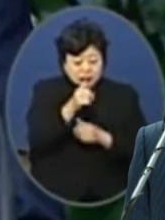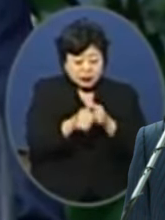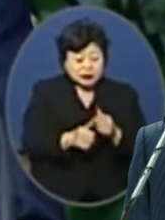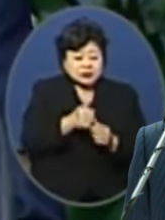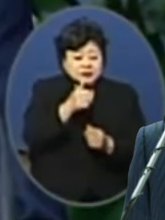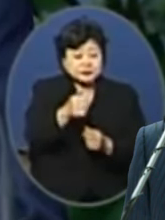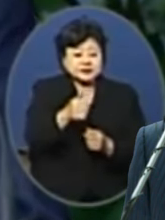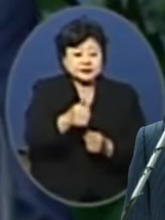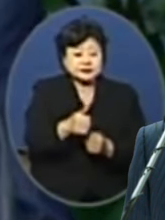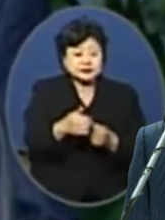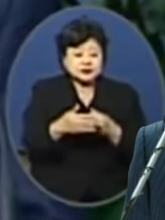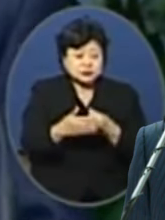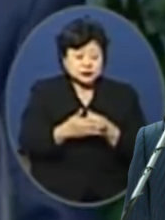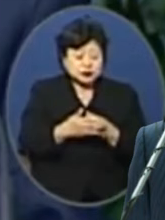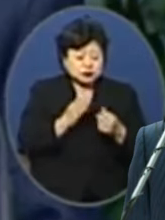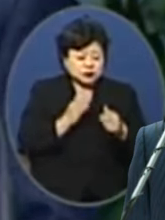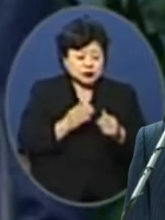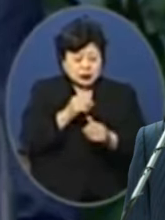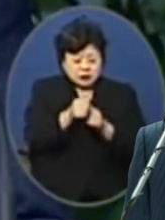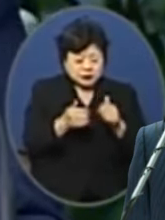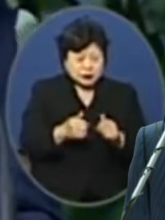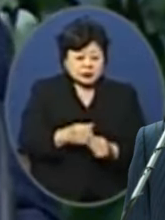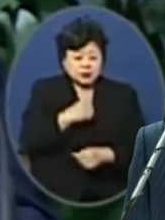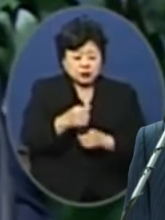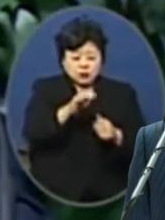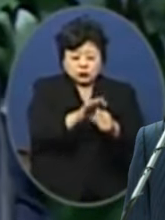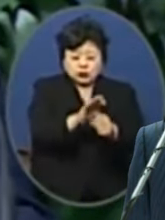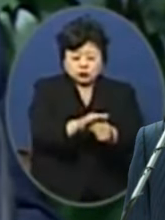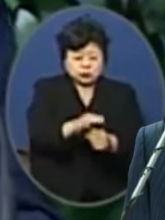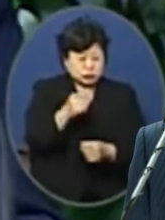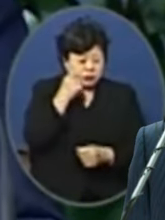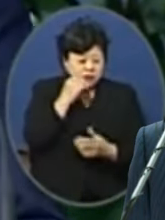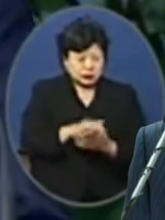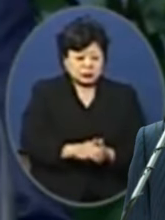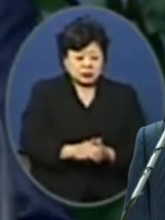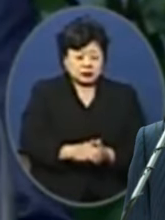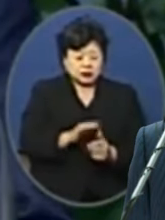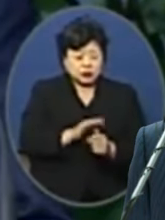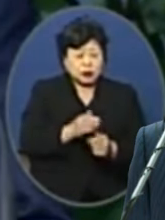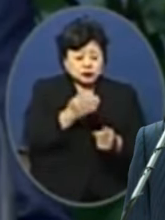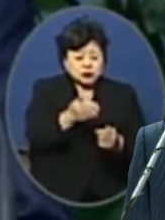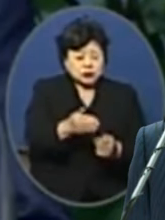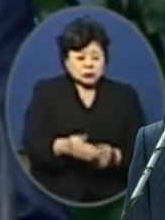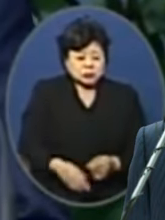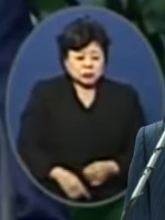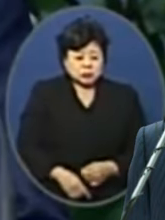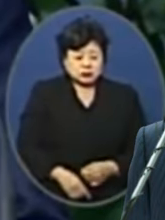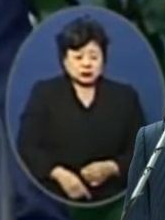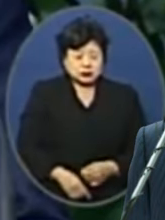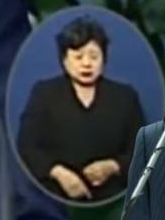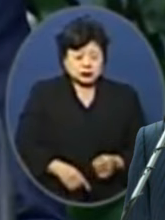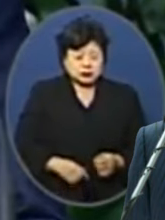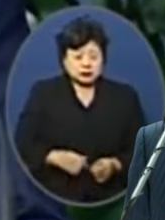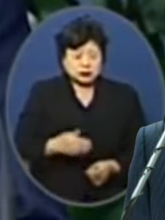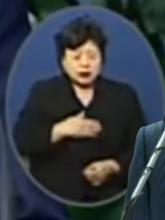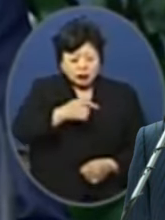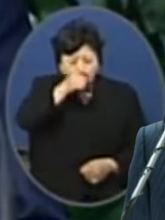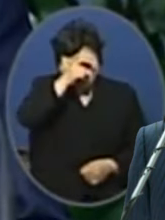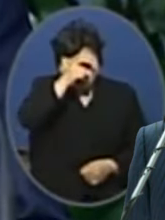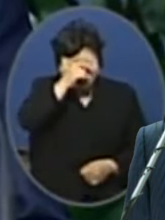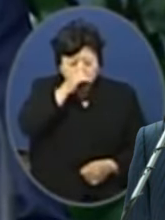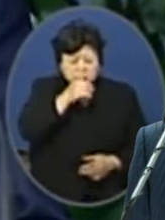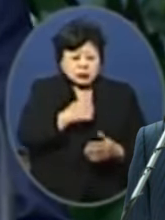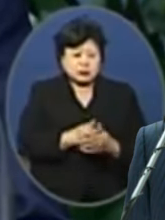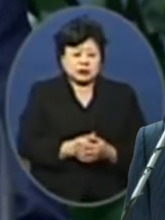하나님의 도우심을 하니까 하나님께서 마음대로 도울 수가 없는 것입니다 도울려고 해도 내 뜻대로 하나님이